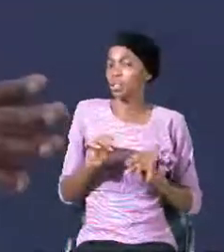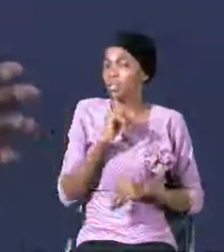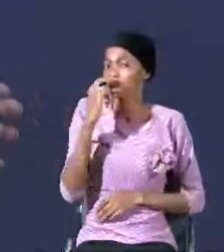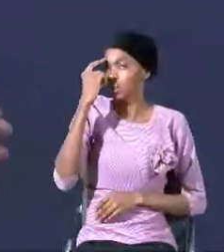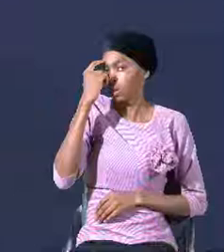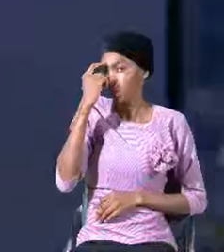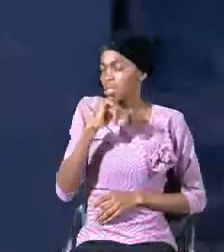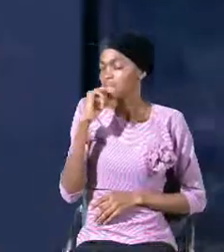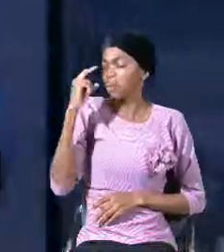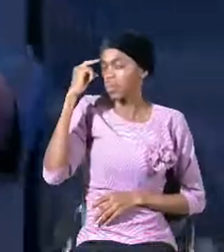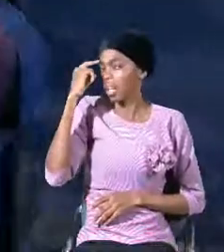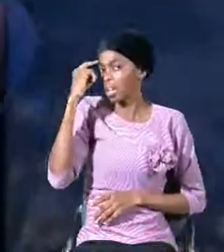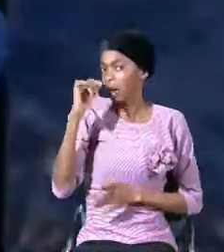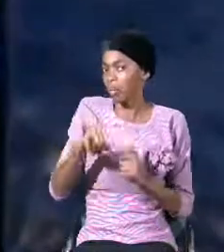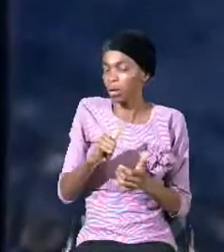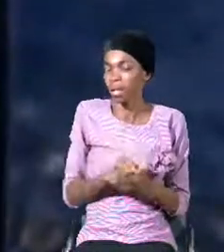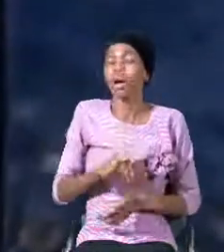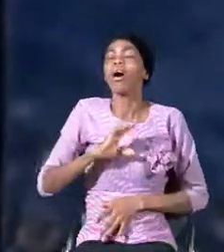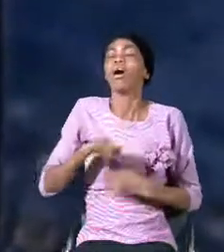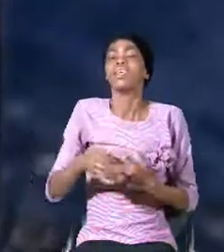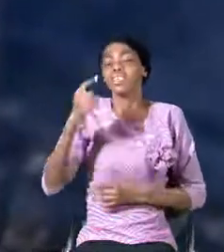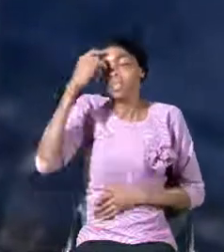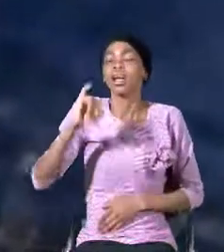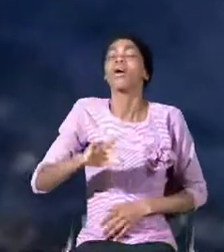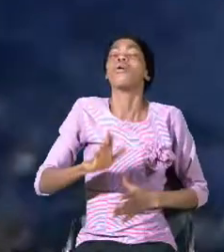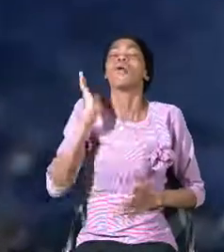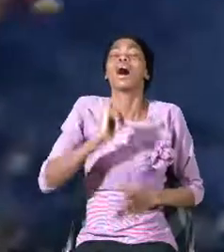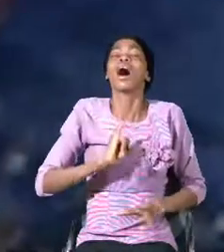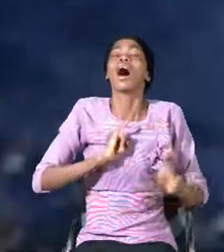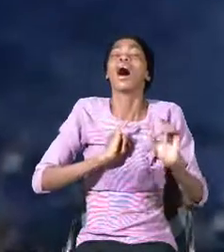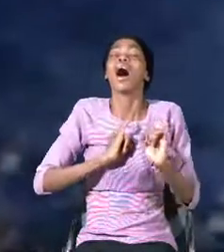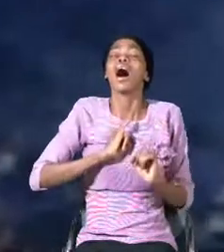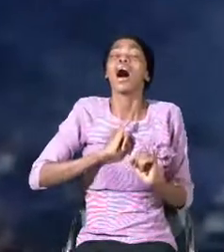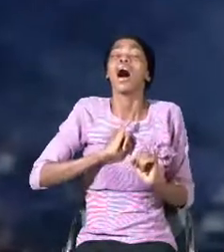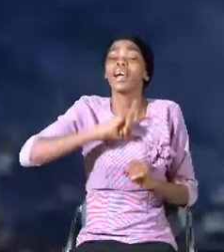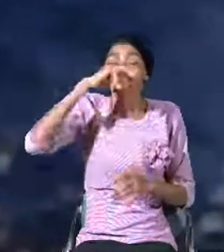il ne pensait pas à cela. Que ferai-je?